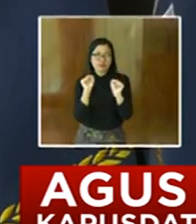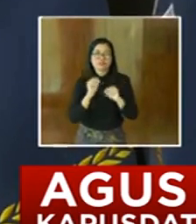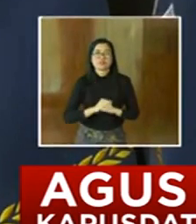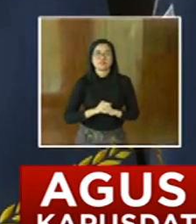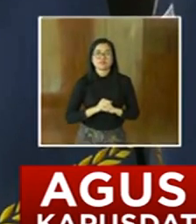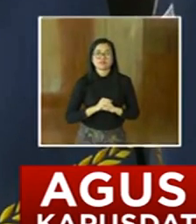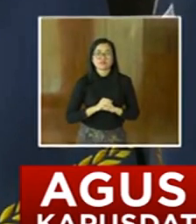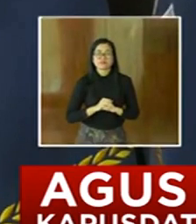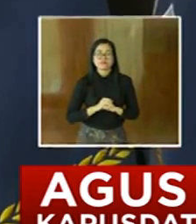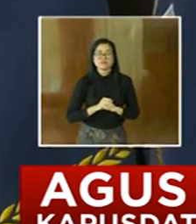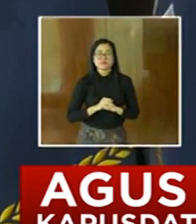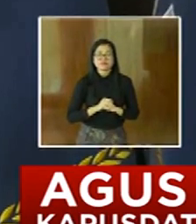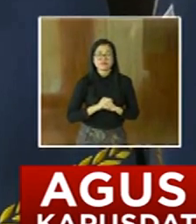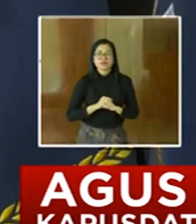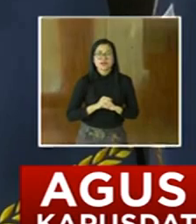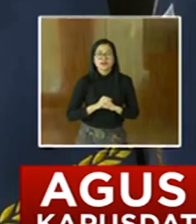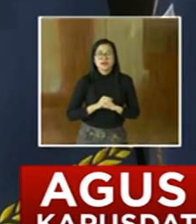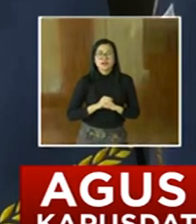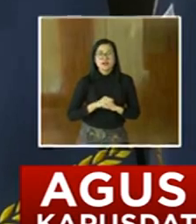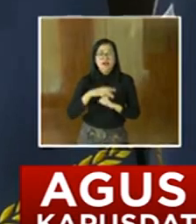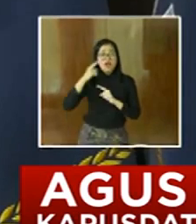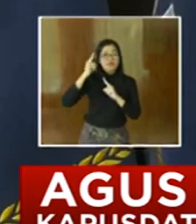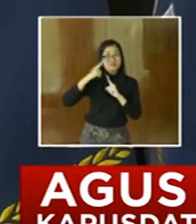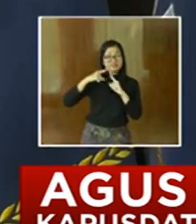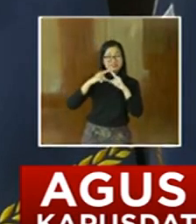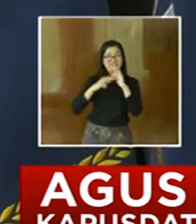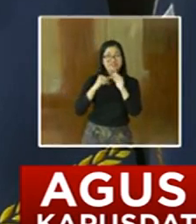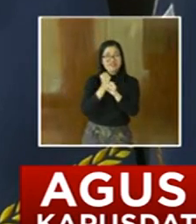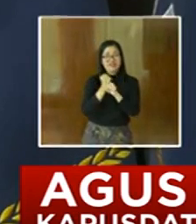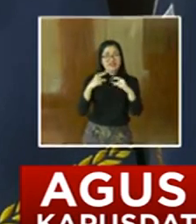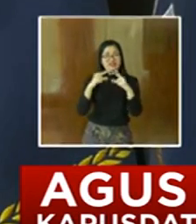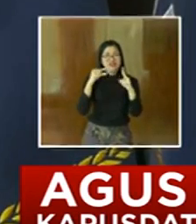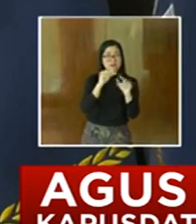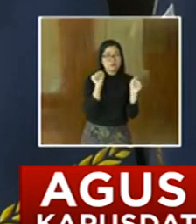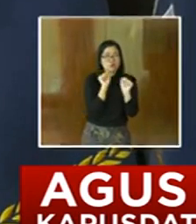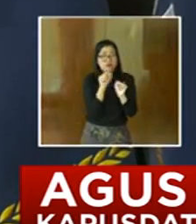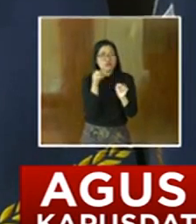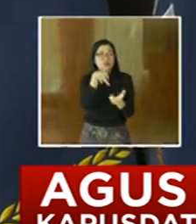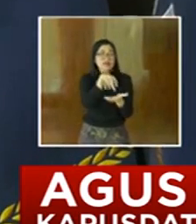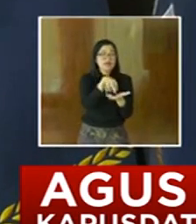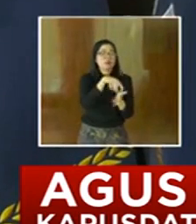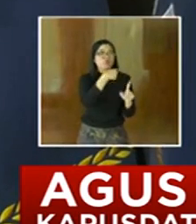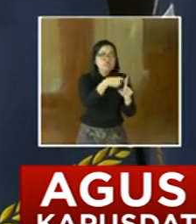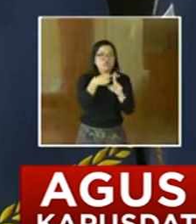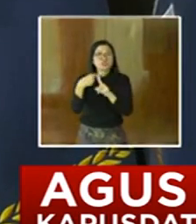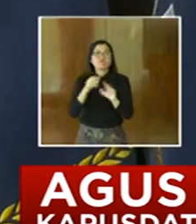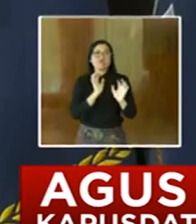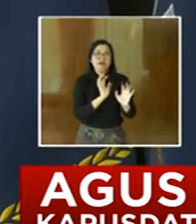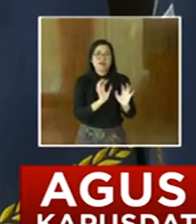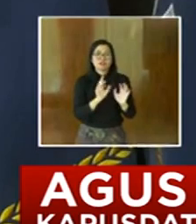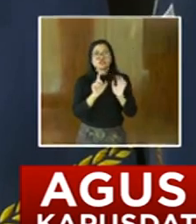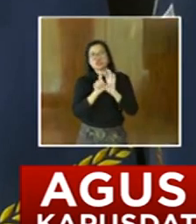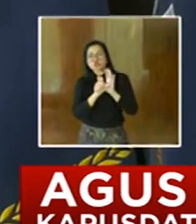bisa untuk jaga-jaga Kemudian untuk yang tanggap darurat dan Tiongkok daerah-daerah yang sudah positif udah banyak positifnya seperti